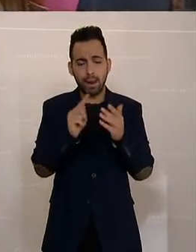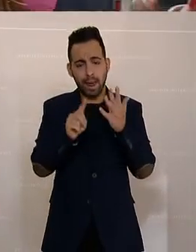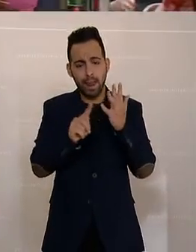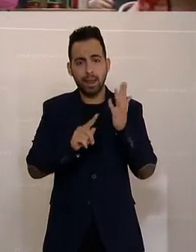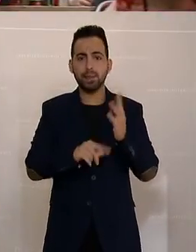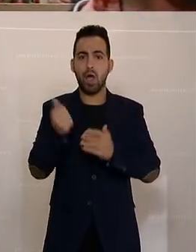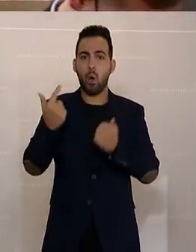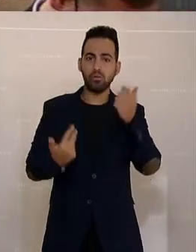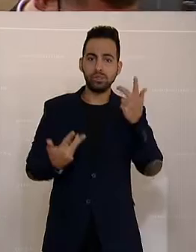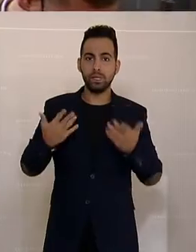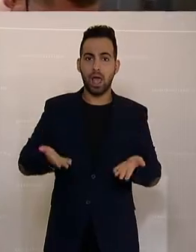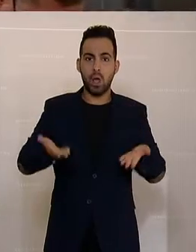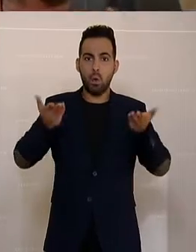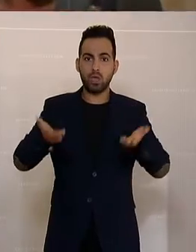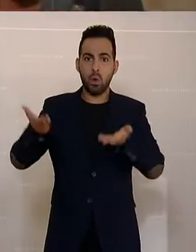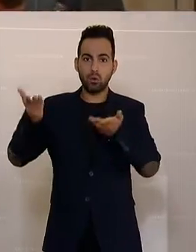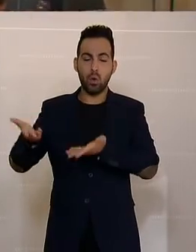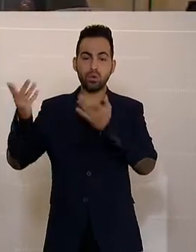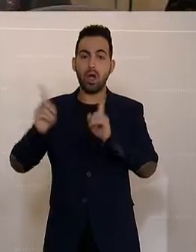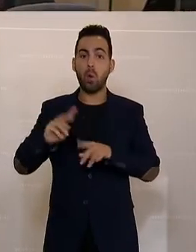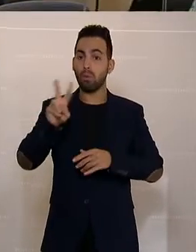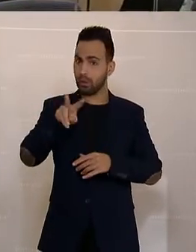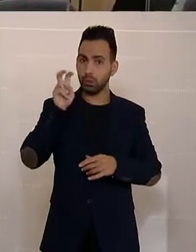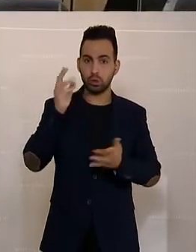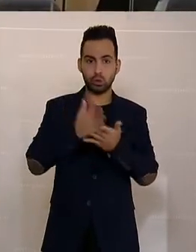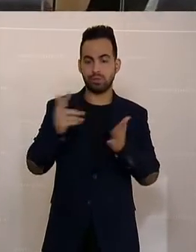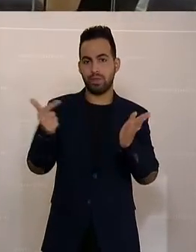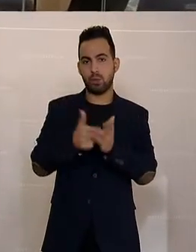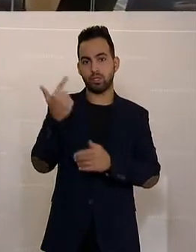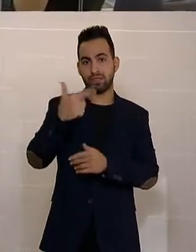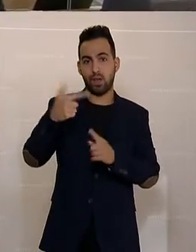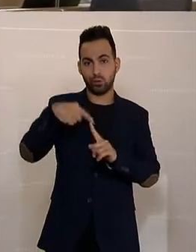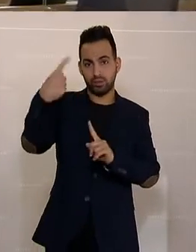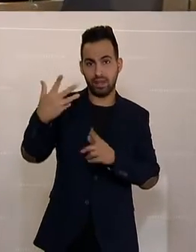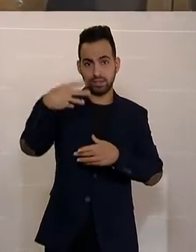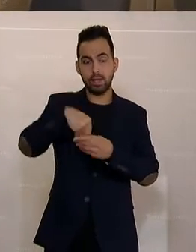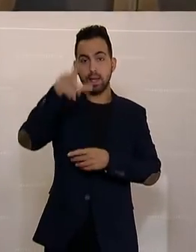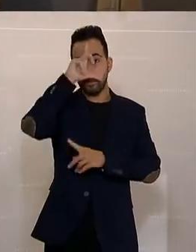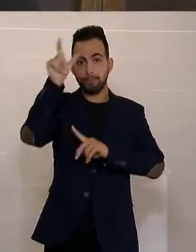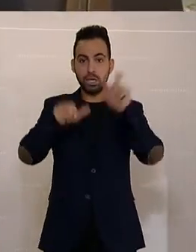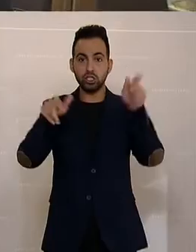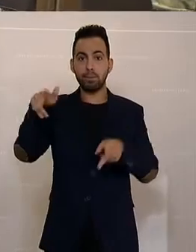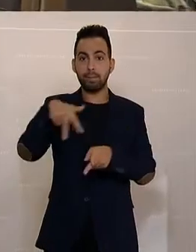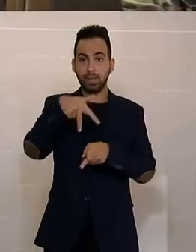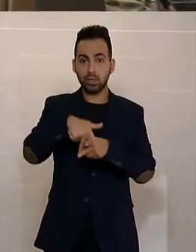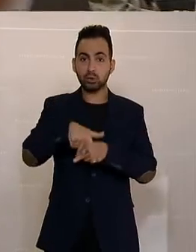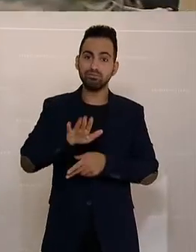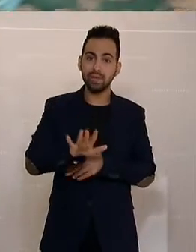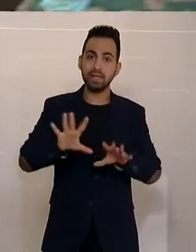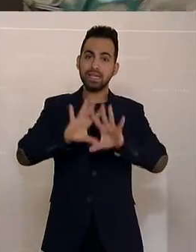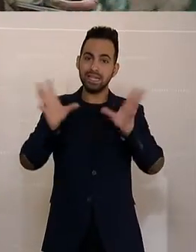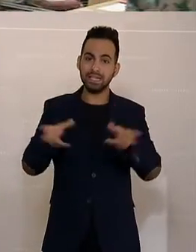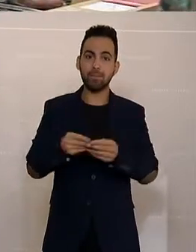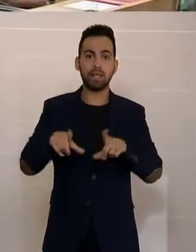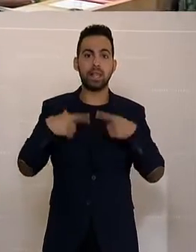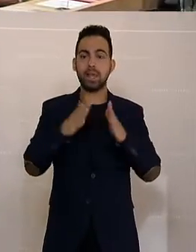aufzählen, die erhöht werden und die berücksichtigt wurden für das Budget 2022, um Menschen mit Behinderung in ihrer gesamten Lebensspanne